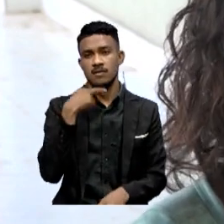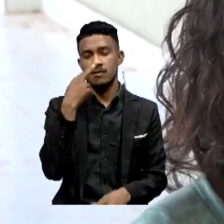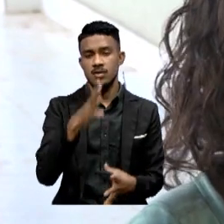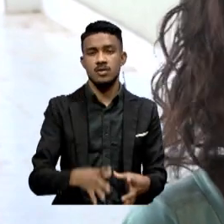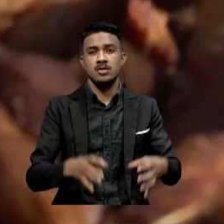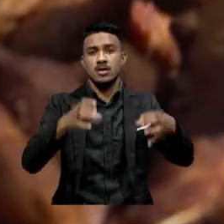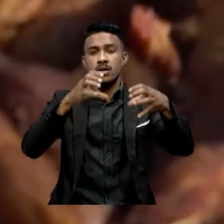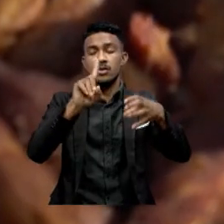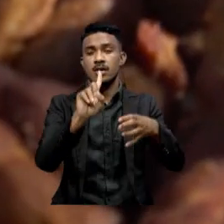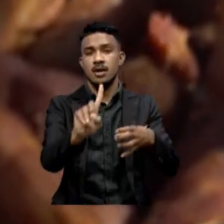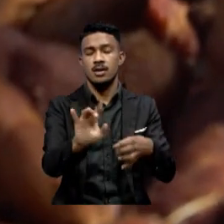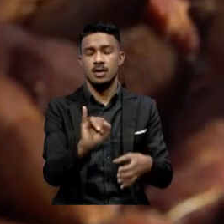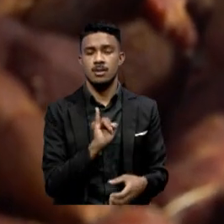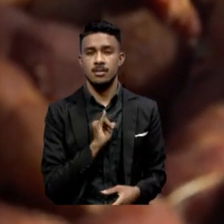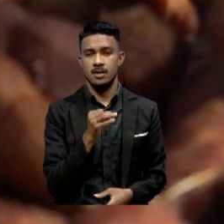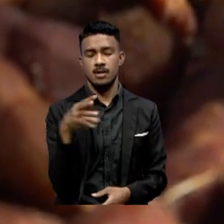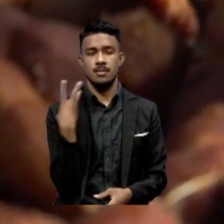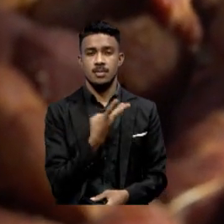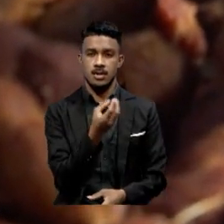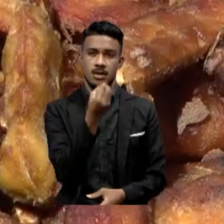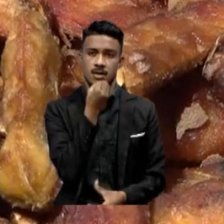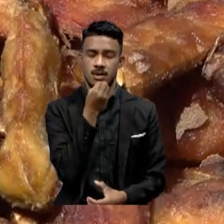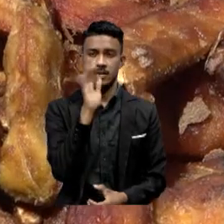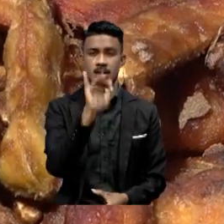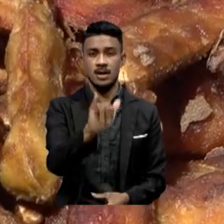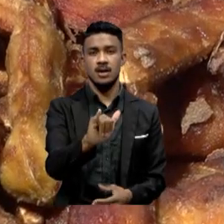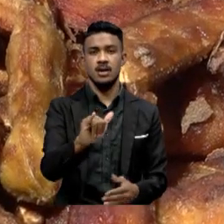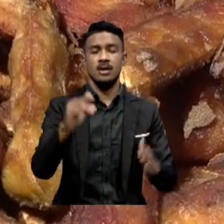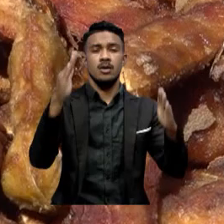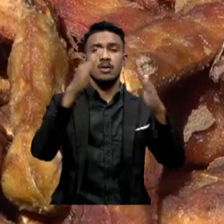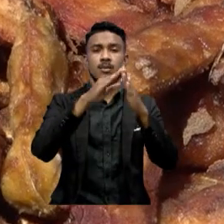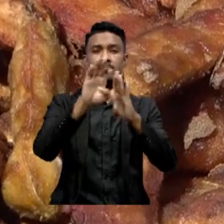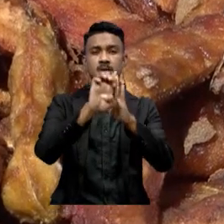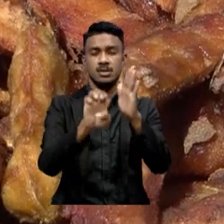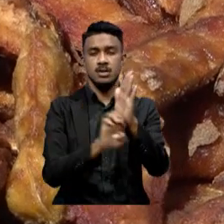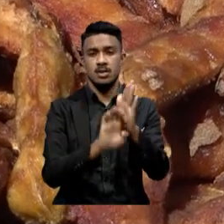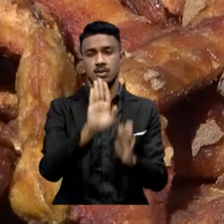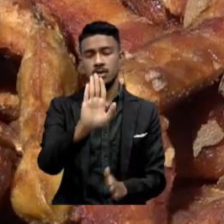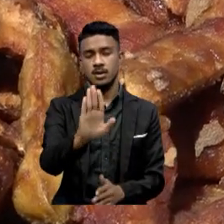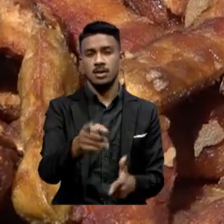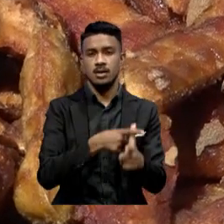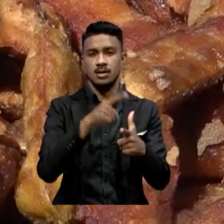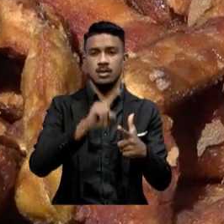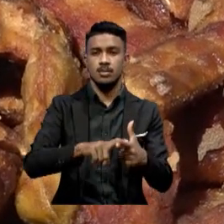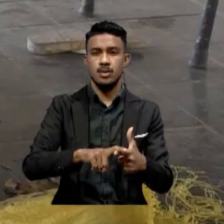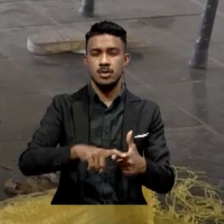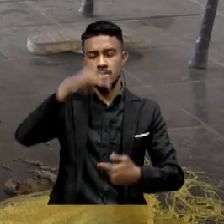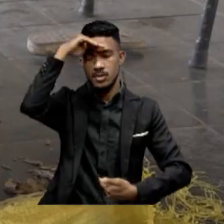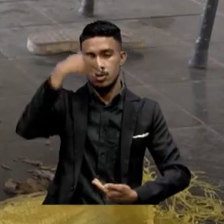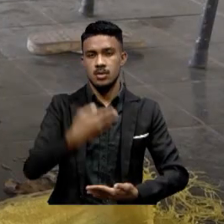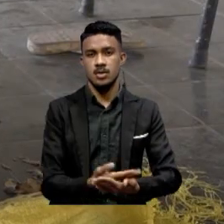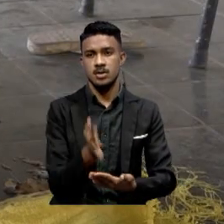main han, hari tahan file. Ansem helatan umai stadunian. The first one sirah mos la la iha